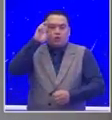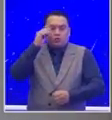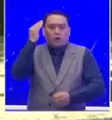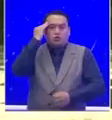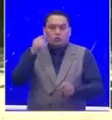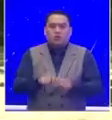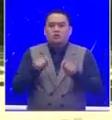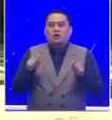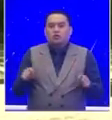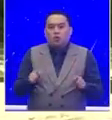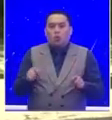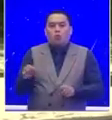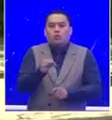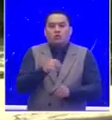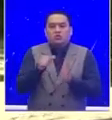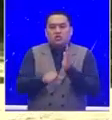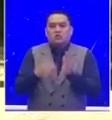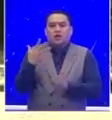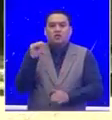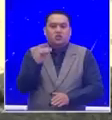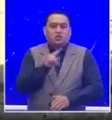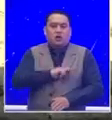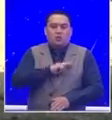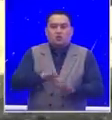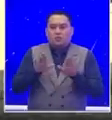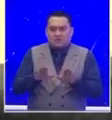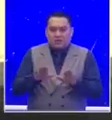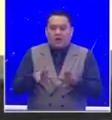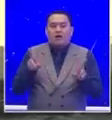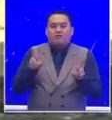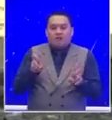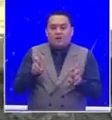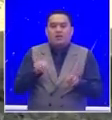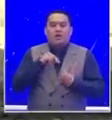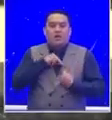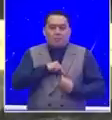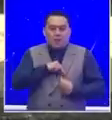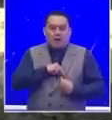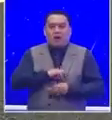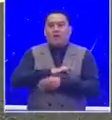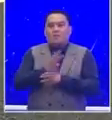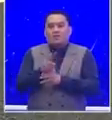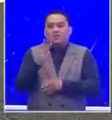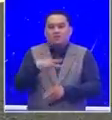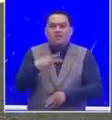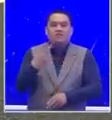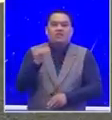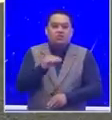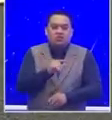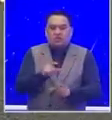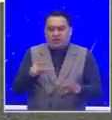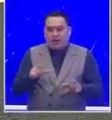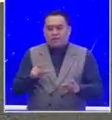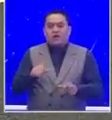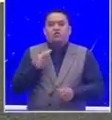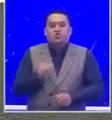способствует созданию в области почти 65 тысяч рабочих мест. Так, в рамках программы «Енбек» будет охвачено 22 тысячи человек. За